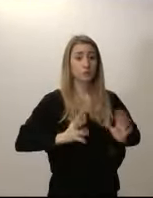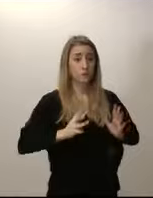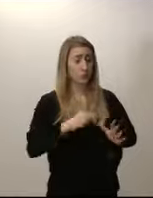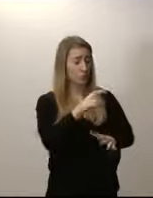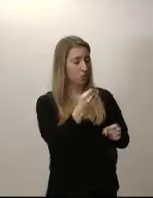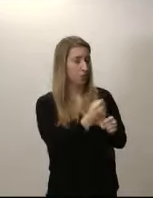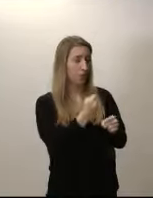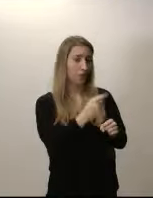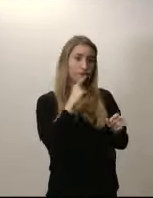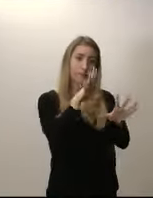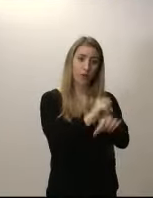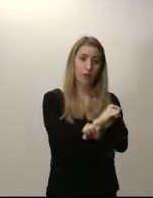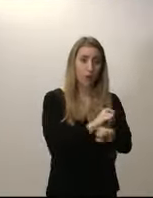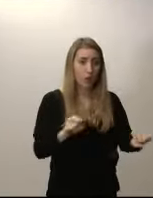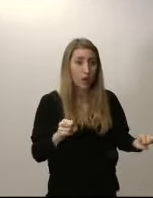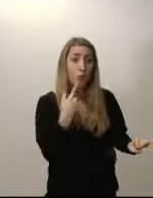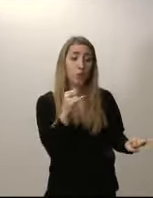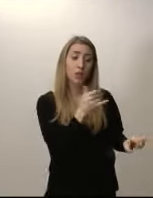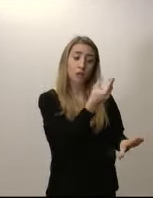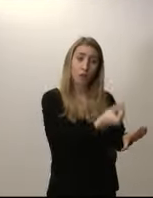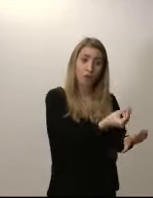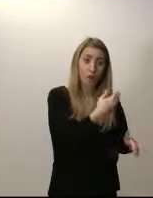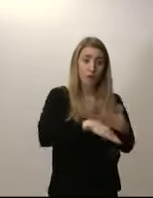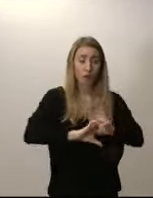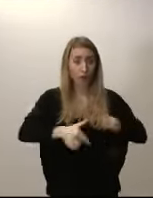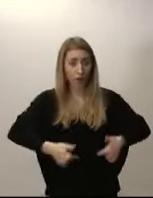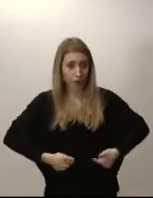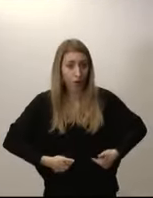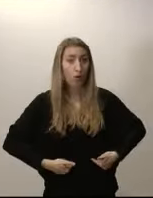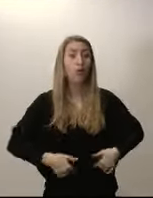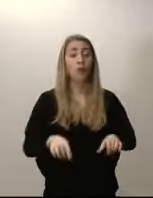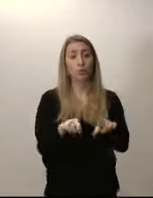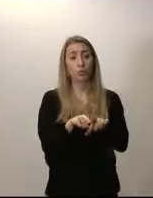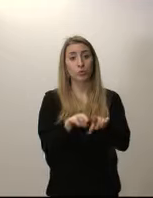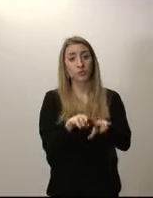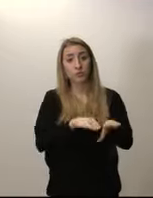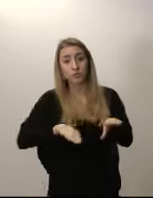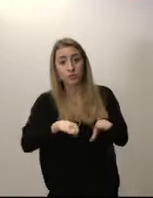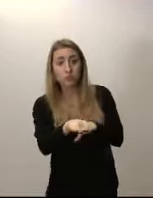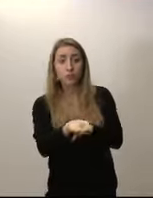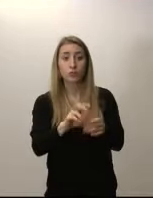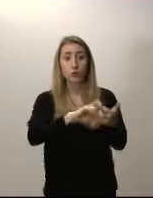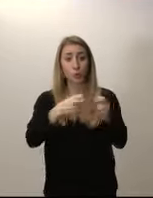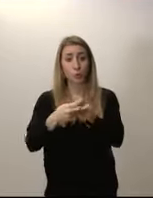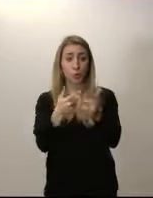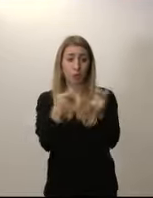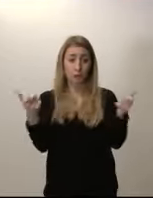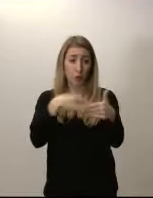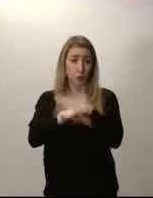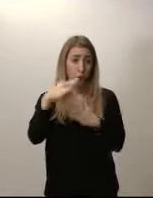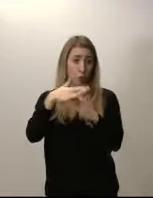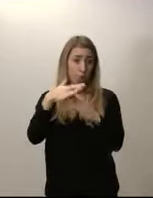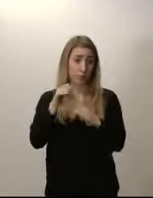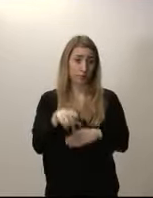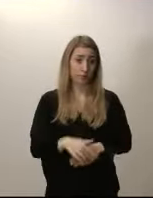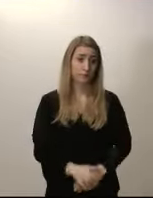travail formidable tant auprès des enfants dans les écoles ainsi que dans les différentes structures de la ville de Thionville.